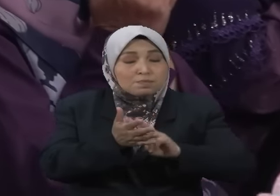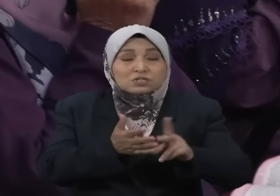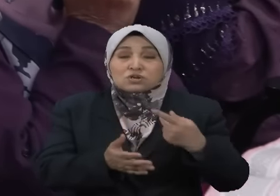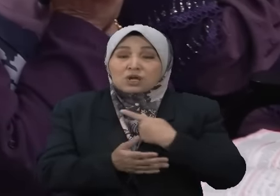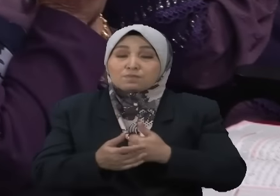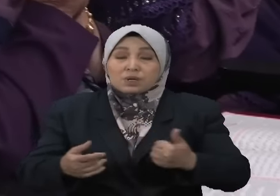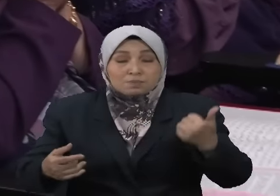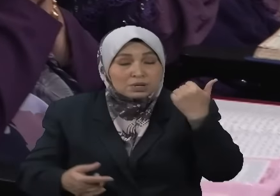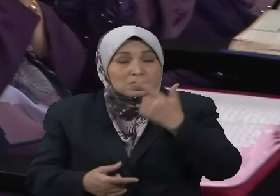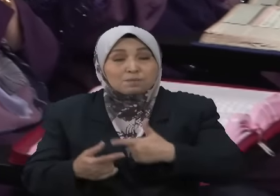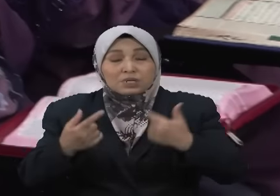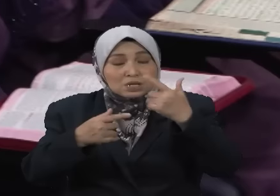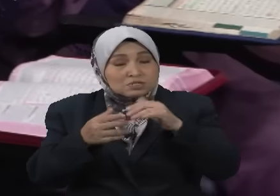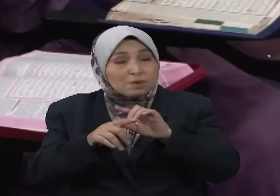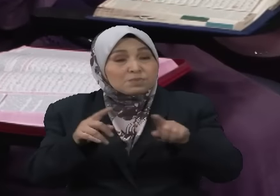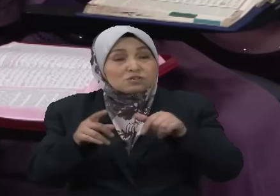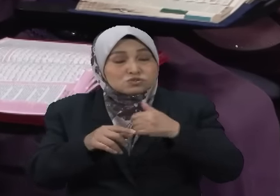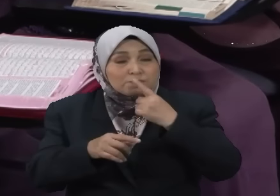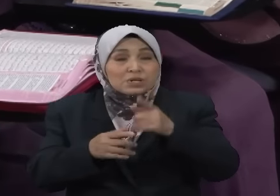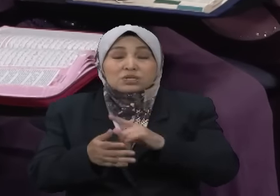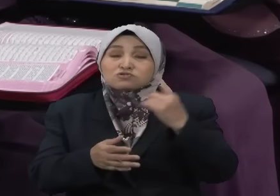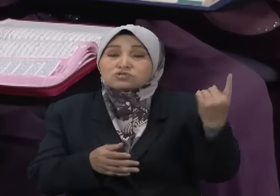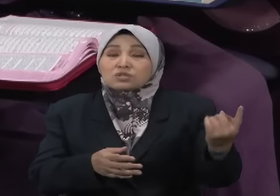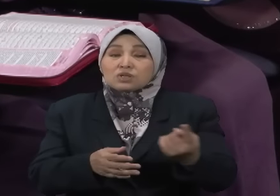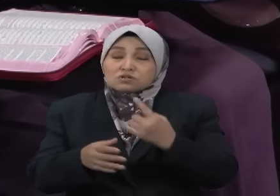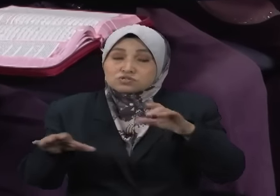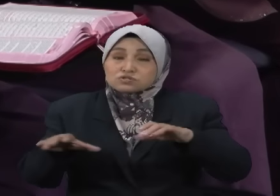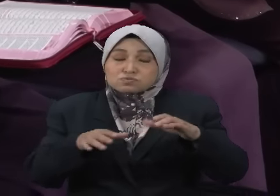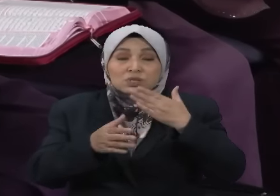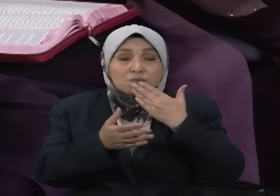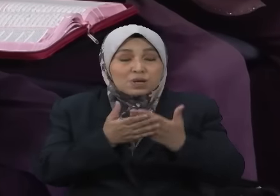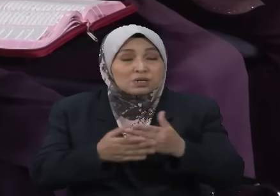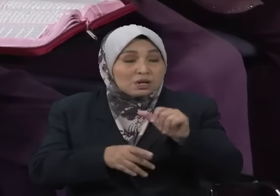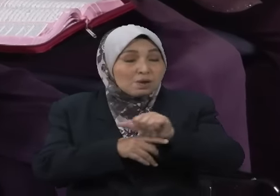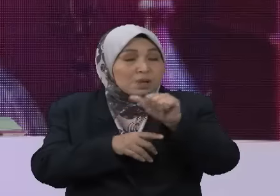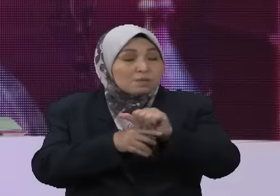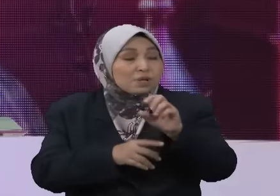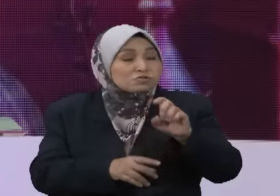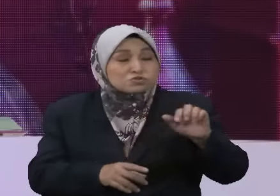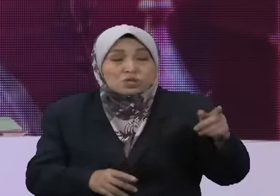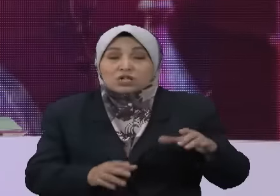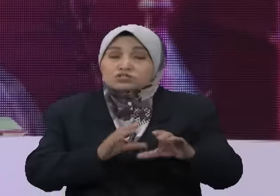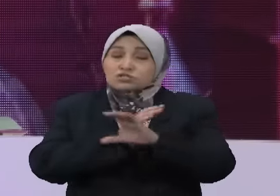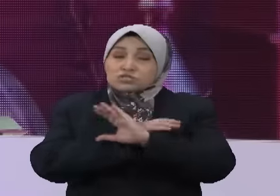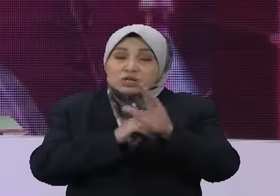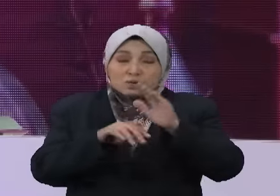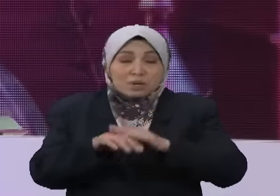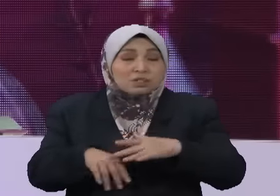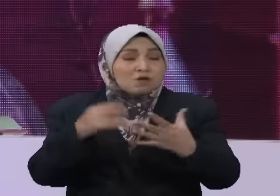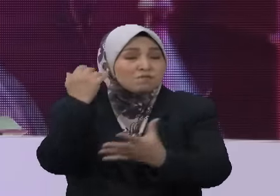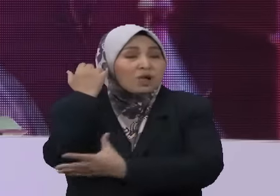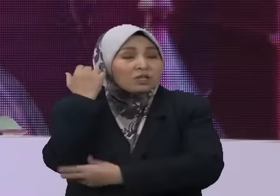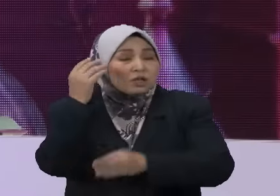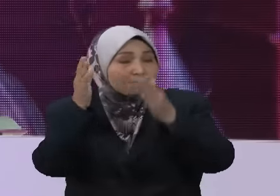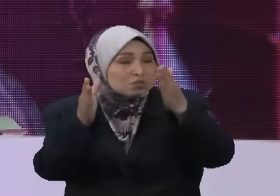melawan perintah-mu Ya Allah sebaliknya jadikanlah kami orang yang sentiasa melakukan kebaikan amal-amal Soleh cintakan kepada fakir miskin dan